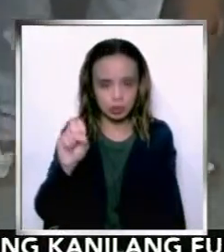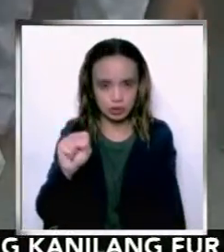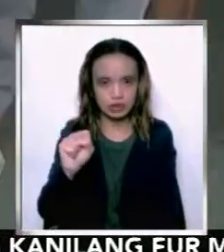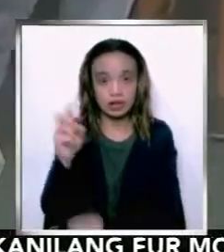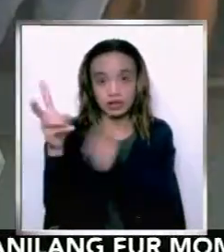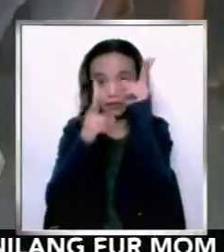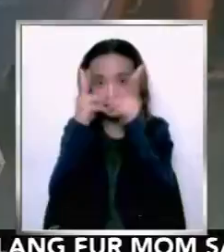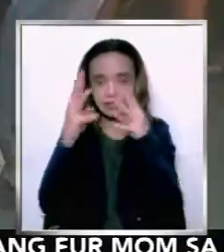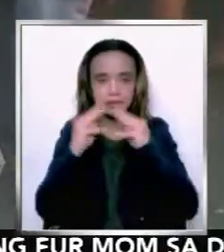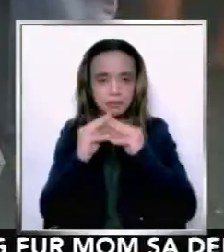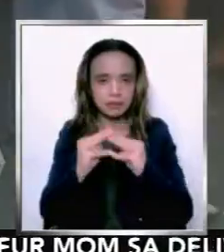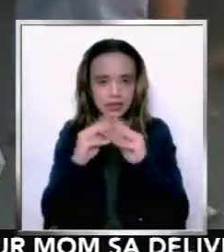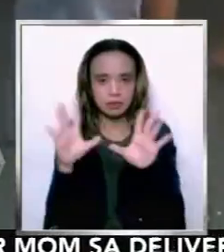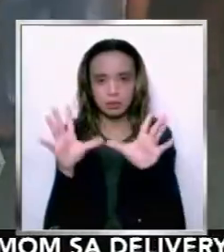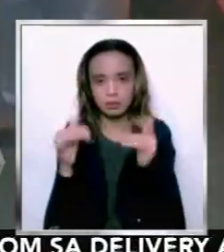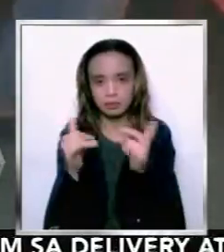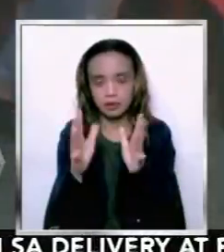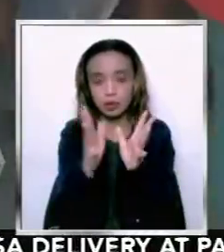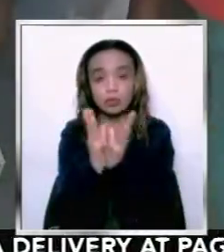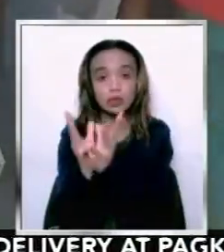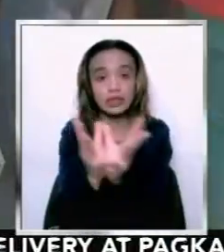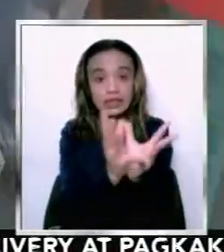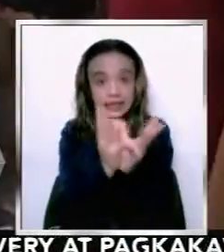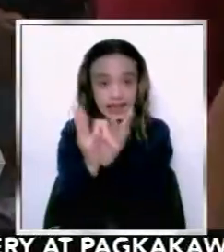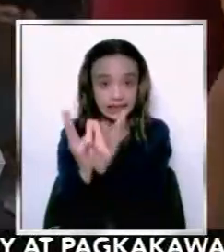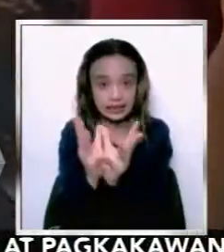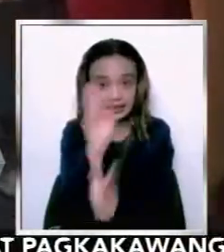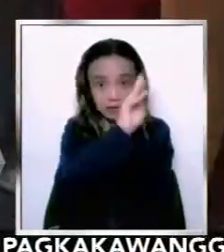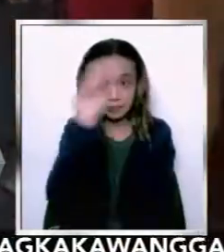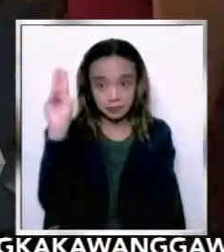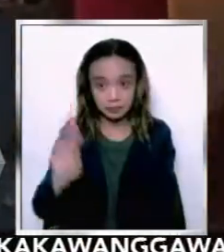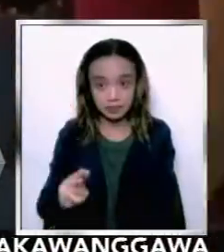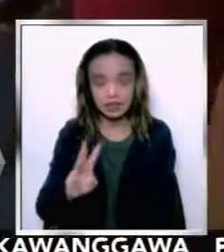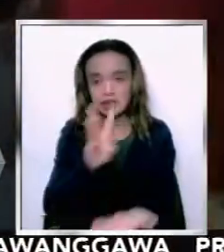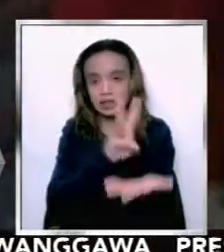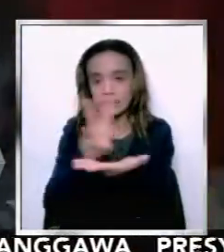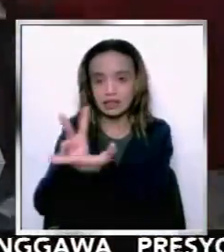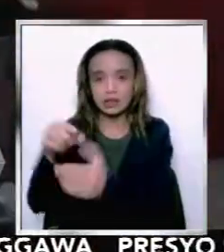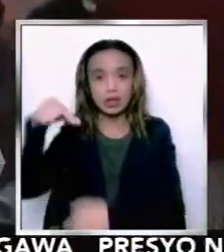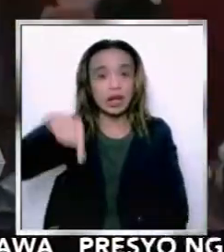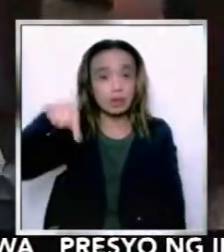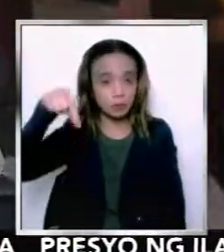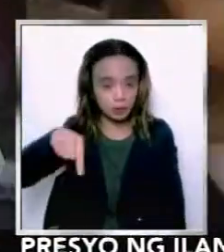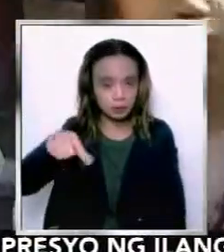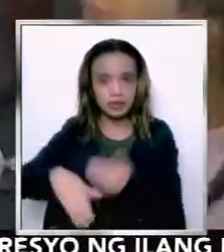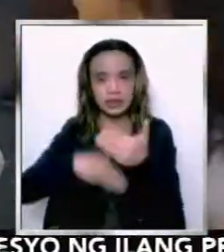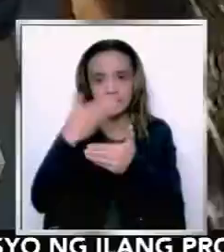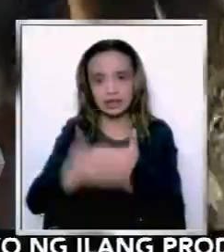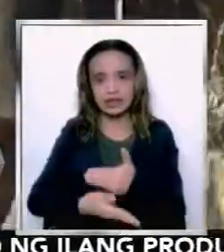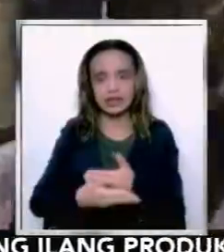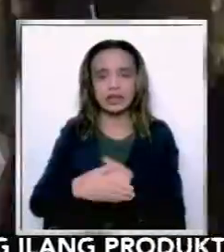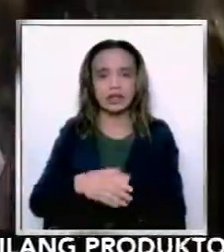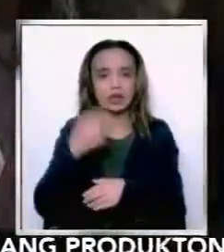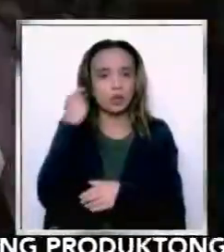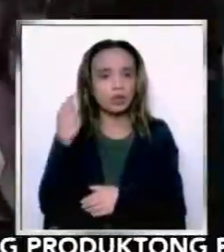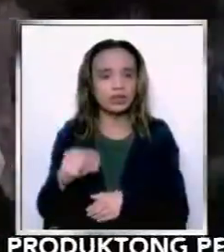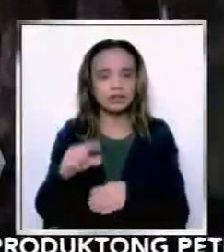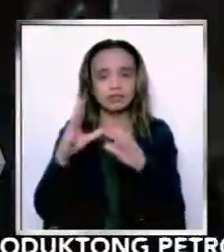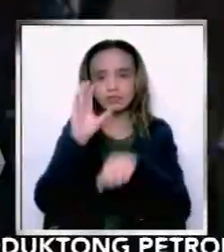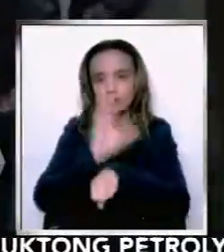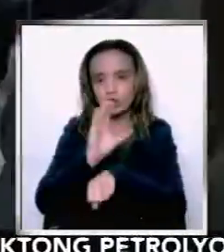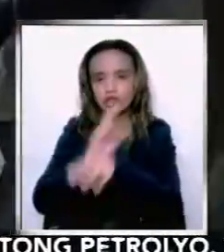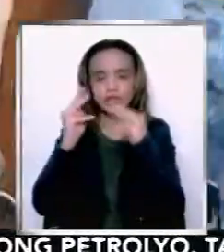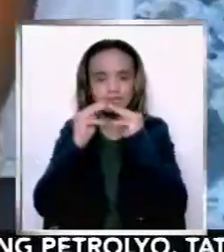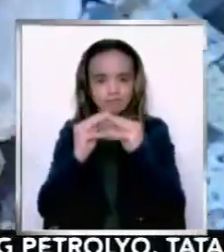sa South Harbor sa Maynila, residential area sa Maikiapo hanggang sa Golden Mosque. At nagsagawa rin sila ng